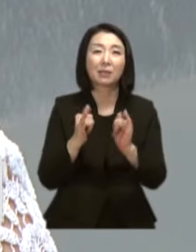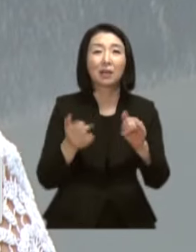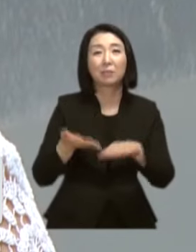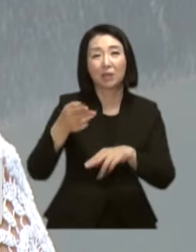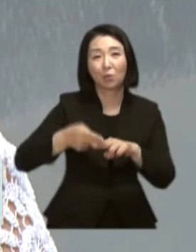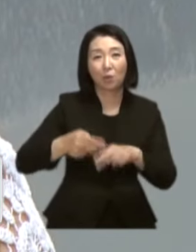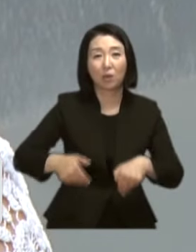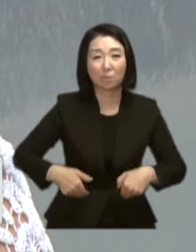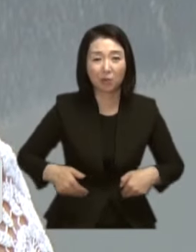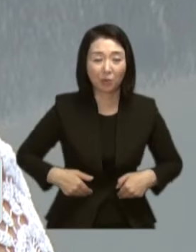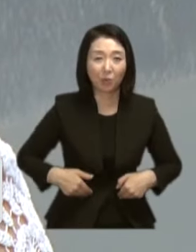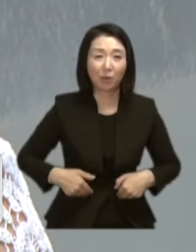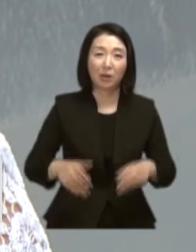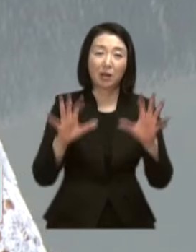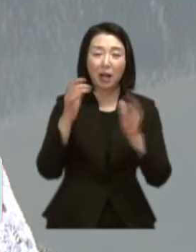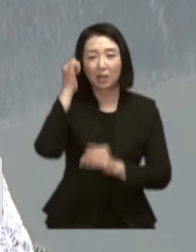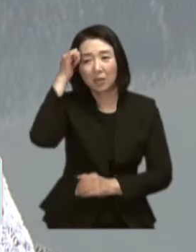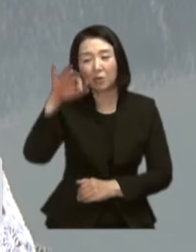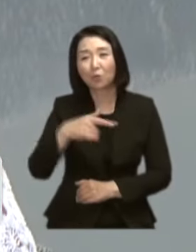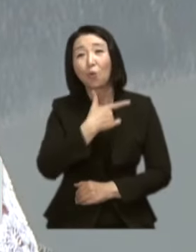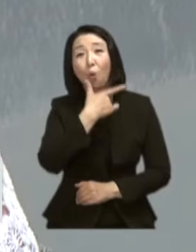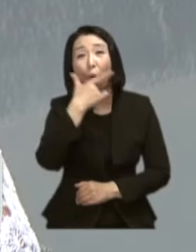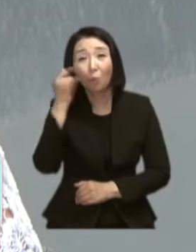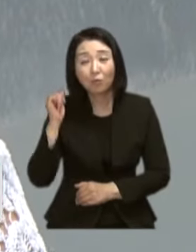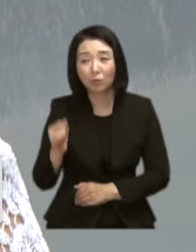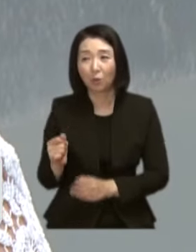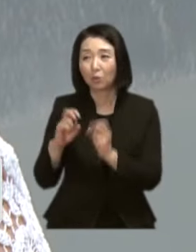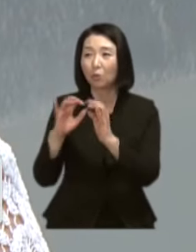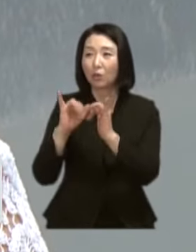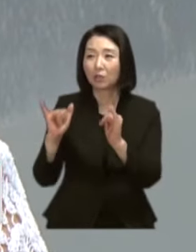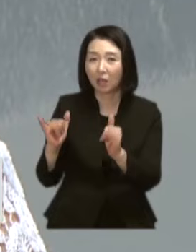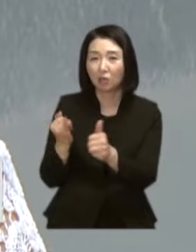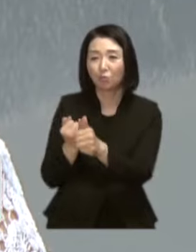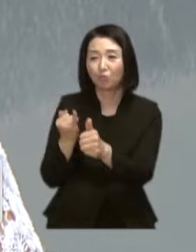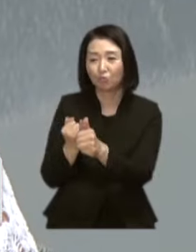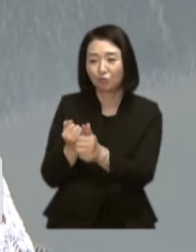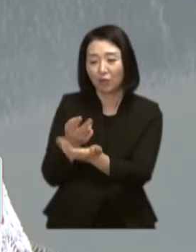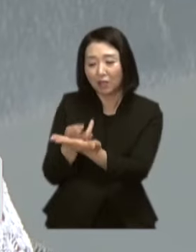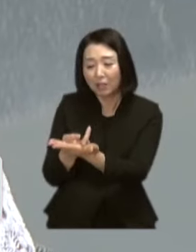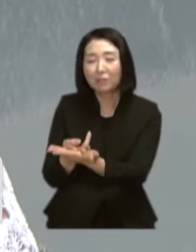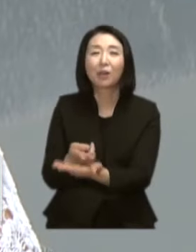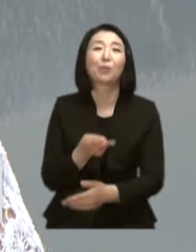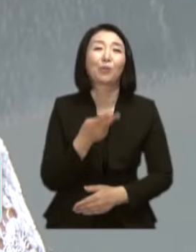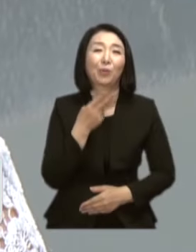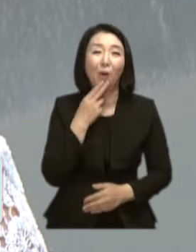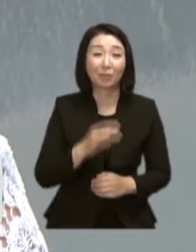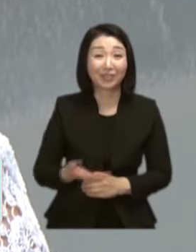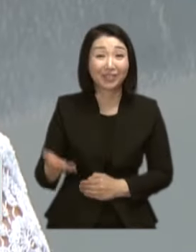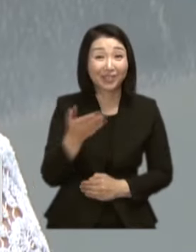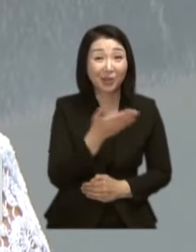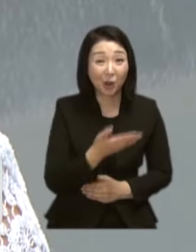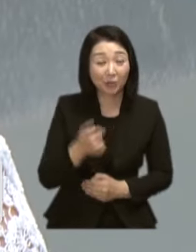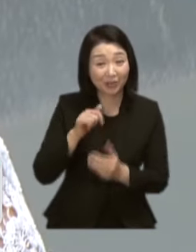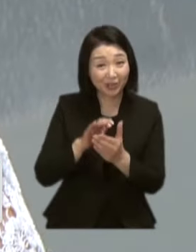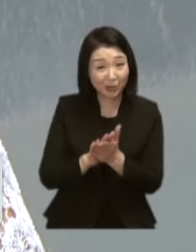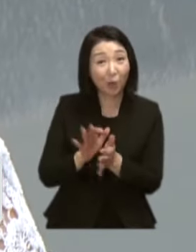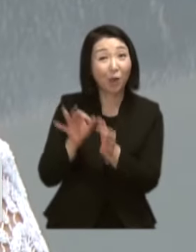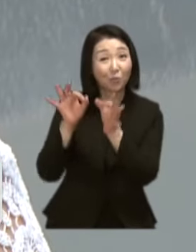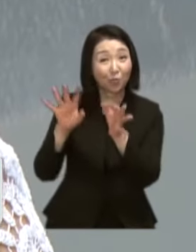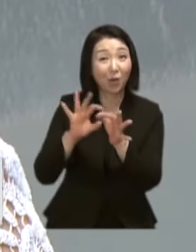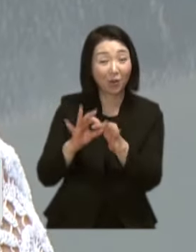아이들의 숙소는 계속 모자라고 선교사님 내외부는 숙소조차 제대로 없는 상황입니다. 시티스 가족 여러분 기도와